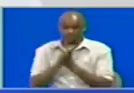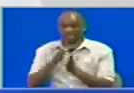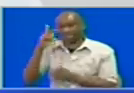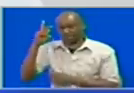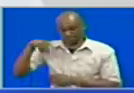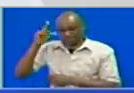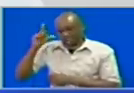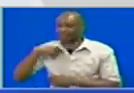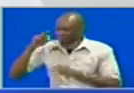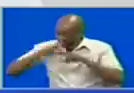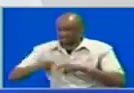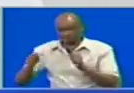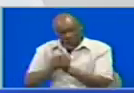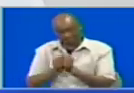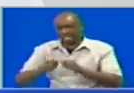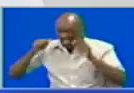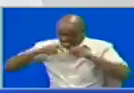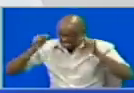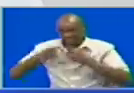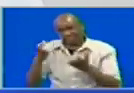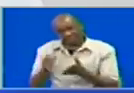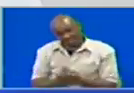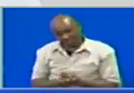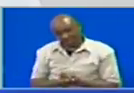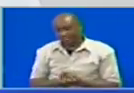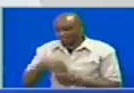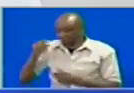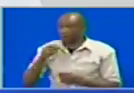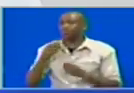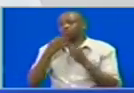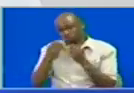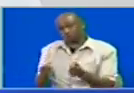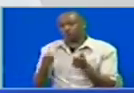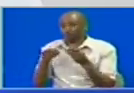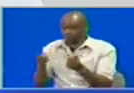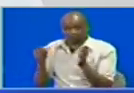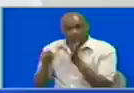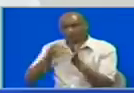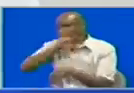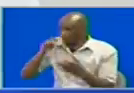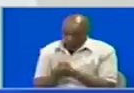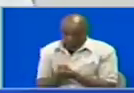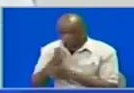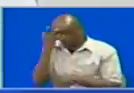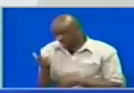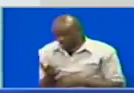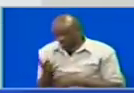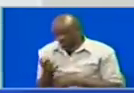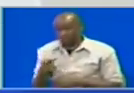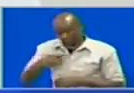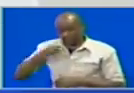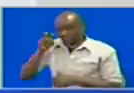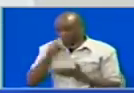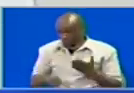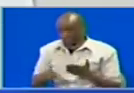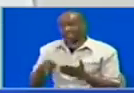Wangelikaa chini waelewane, waje na jibu ambalo litasaidia sisi wote. Naam. Kwa sababu mimi naona